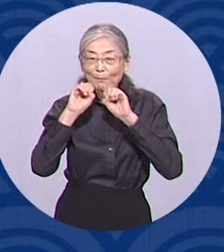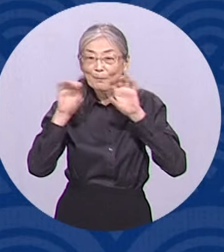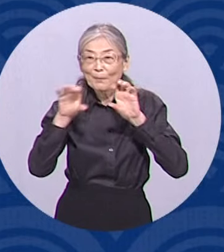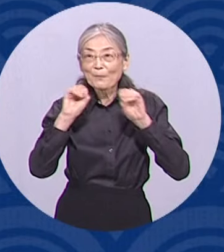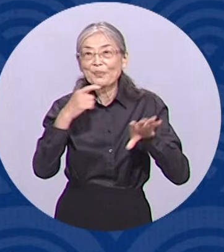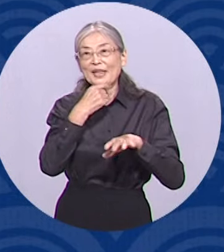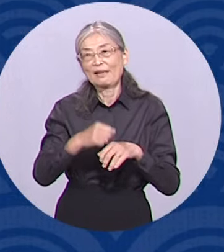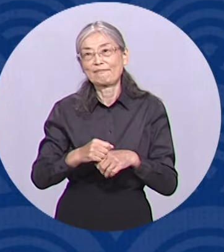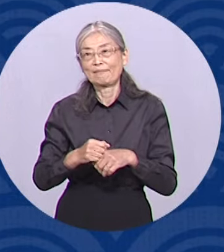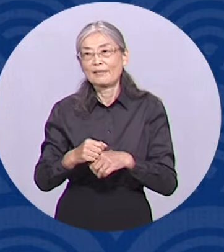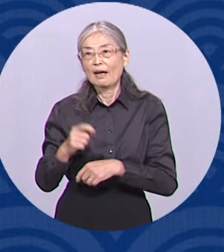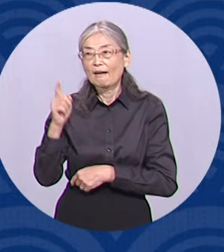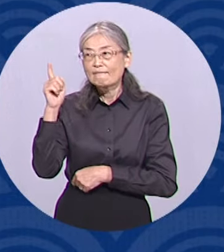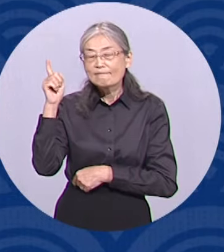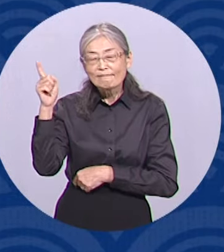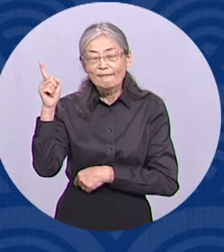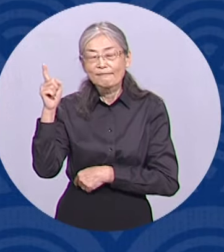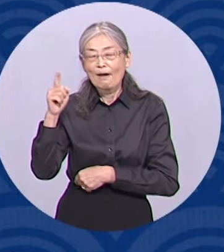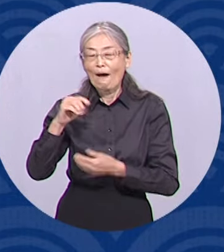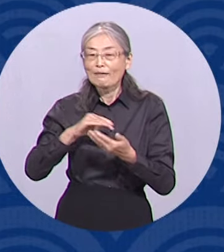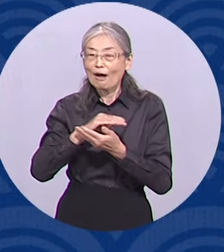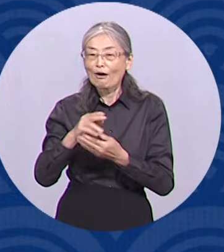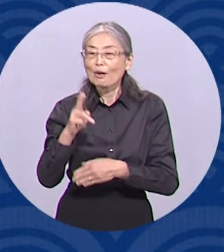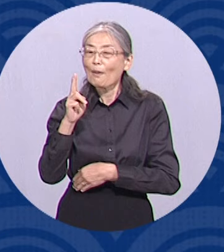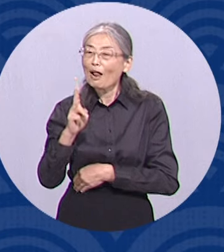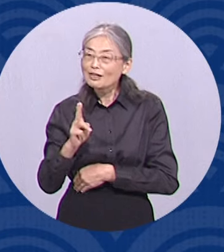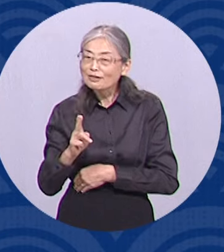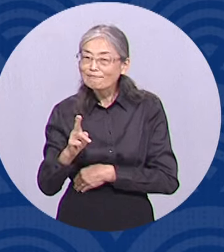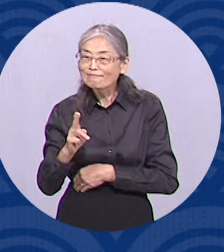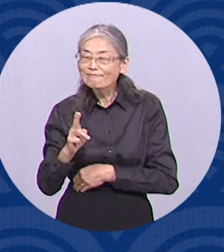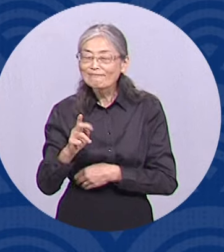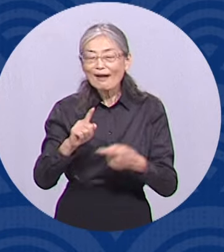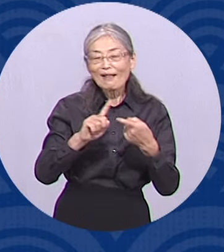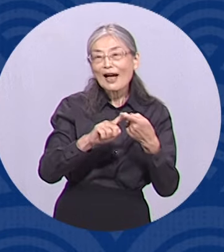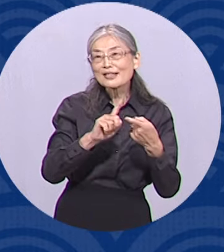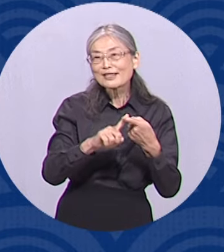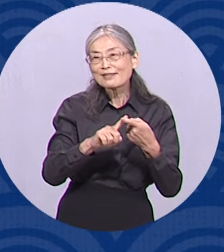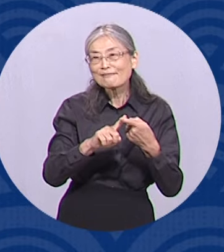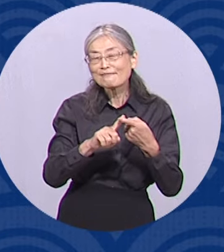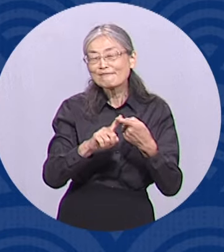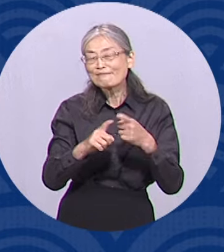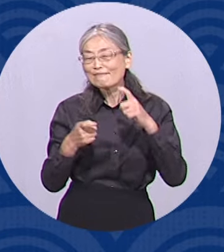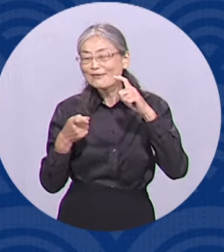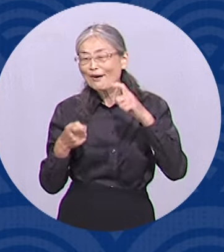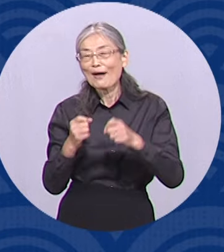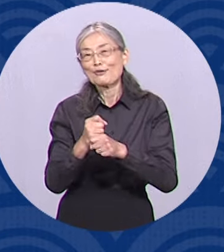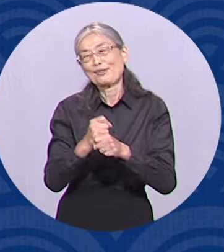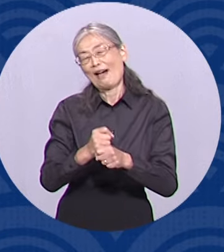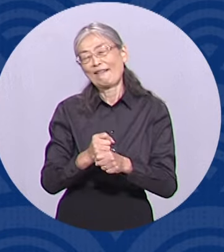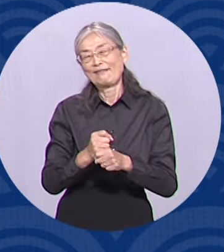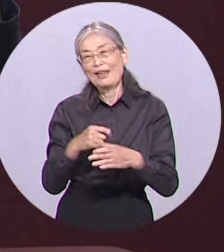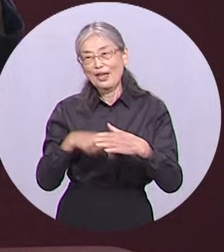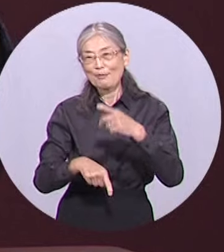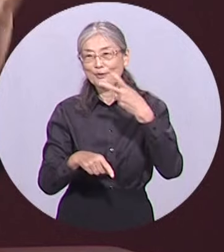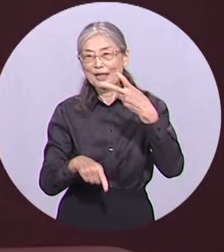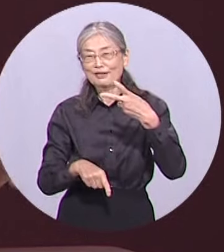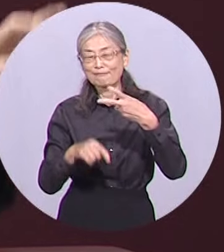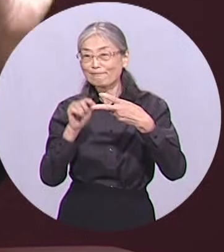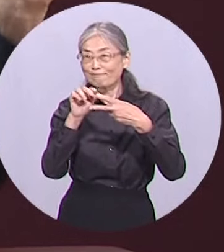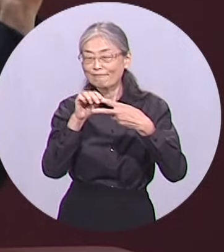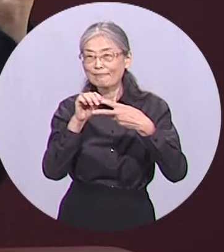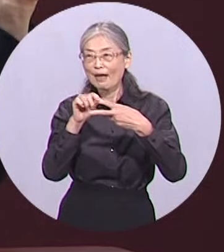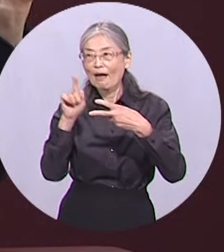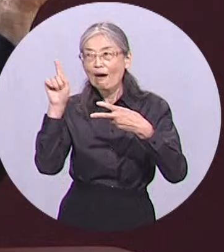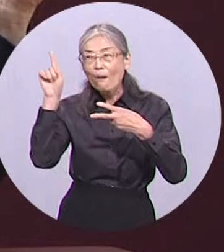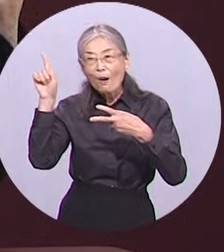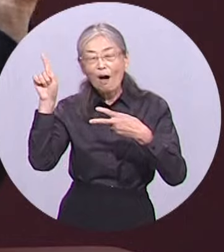で、渋沢って埼玉らしい、こういうそのロゴを作らせていただきました。これは2つの意味があって、渋沢って